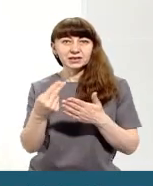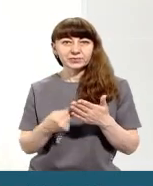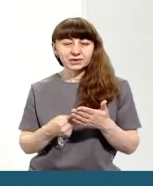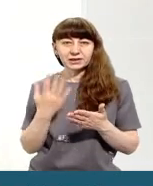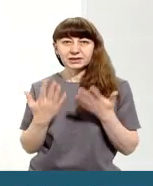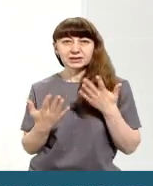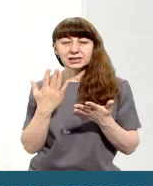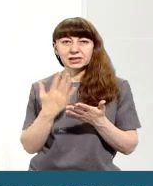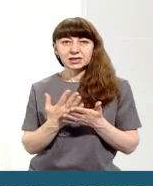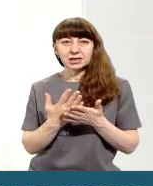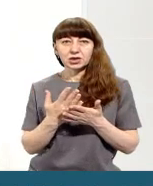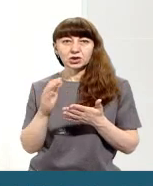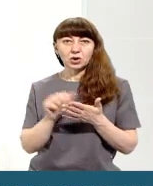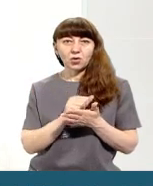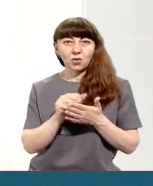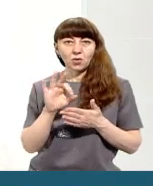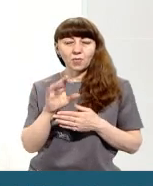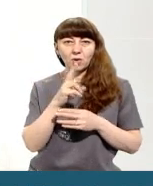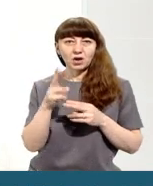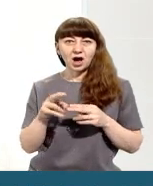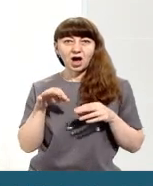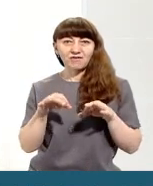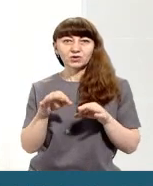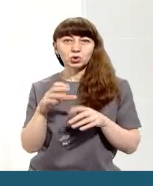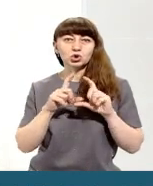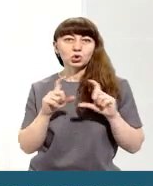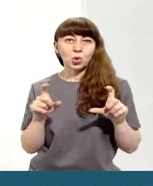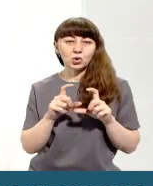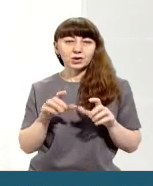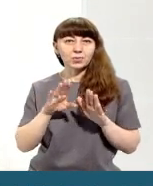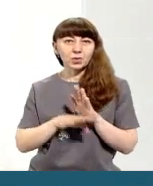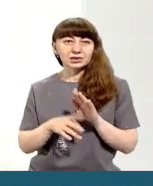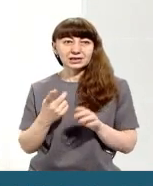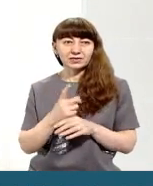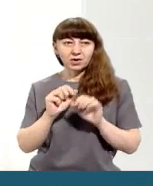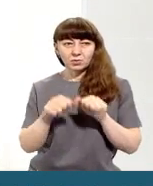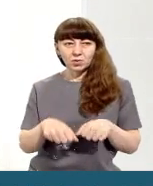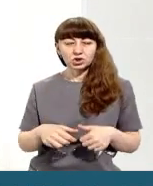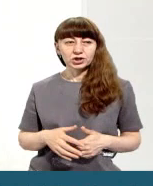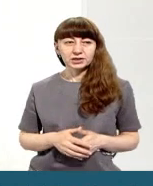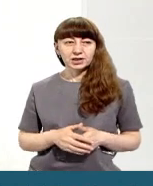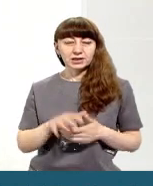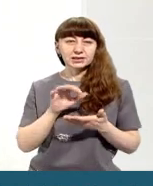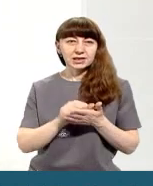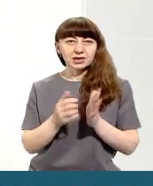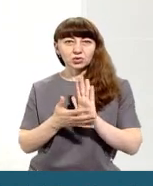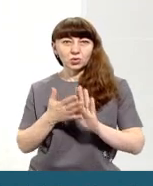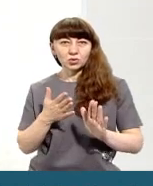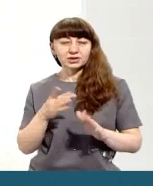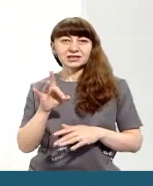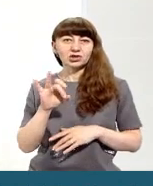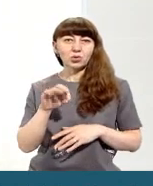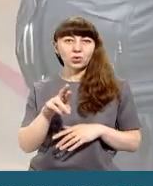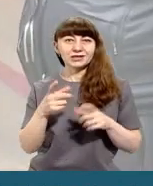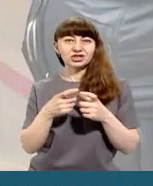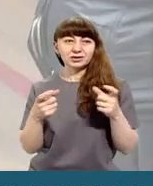и если у вас имеется, то сертификат об окончании автошколы. После вы можете далее занять очередь на